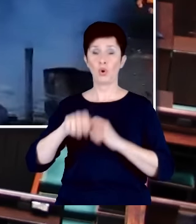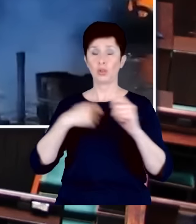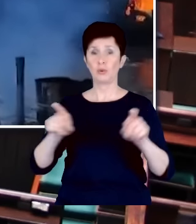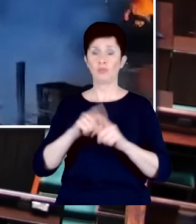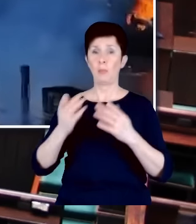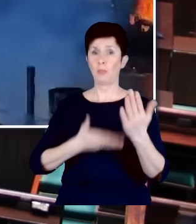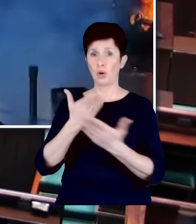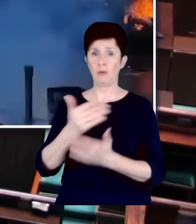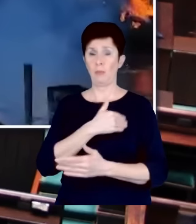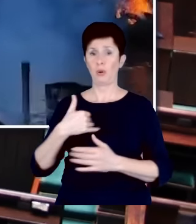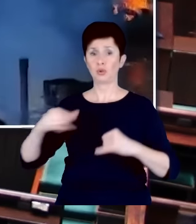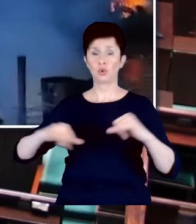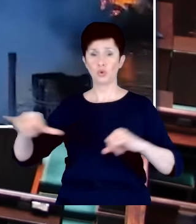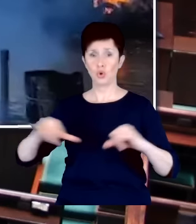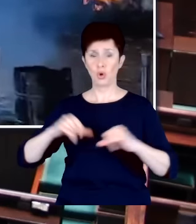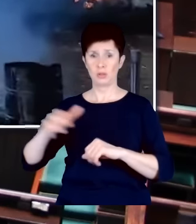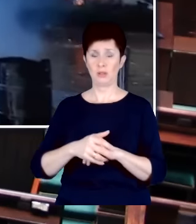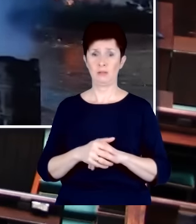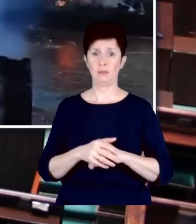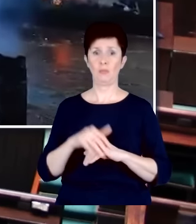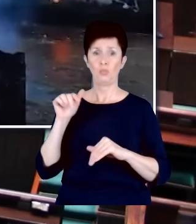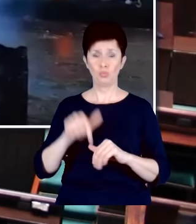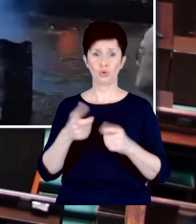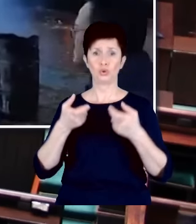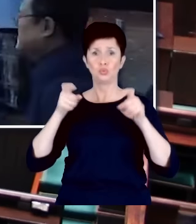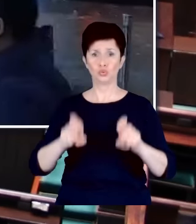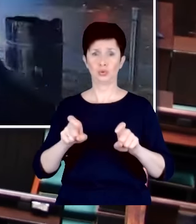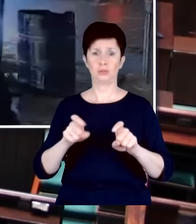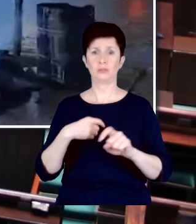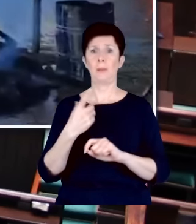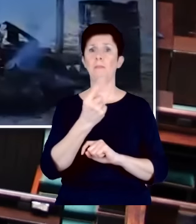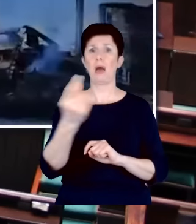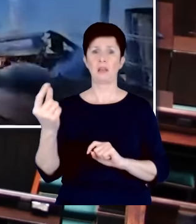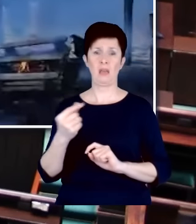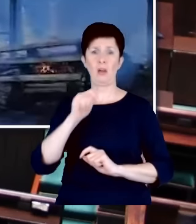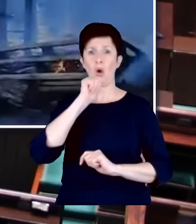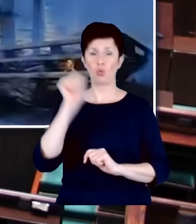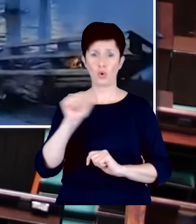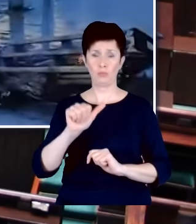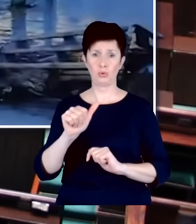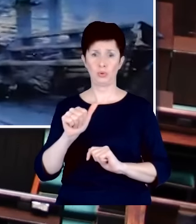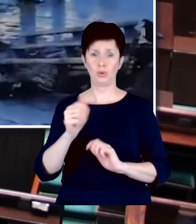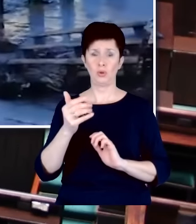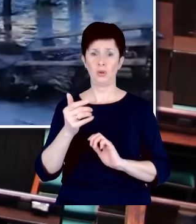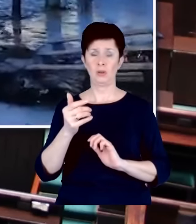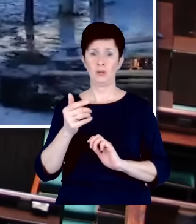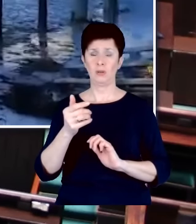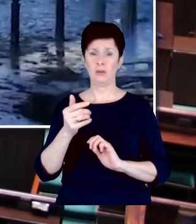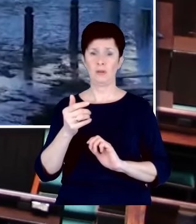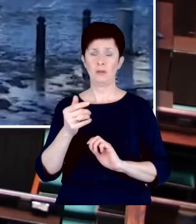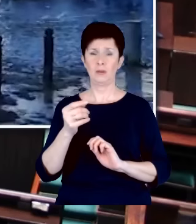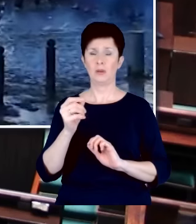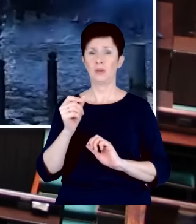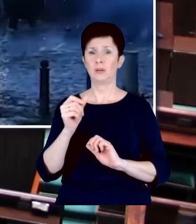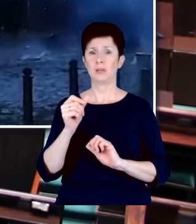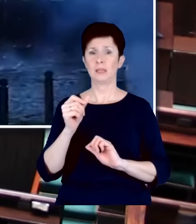rząd. Zablokujmy wreszcie, usiądźmy do stołu z partnerami europejskimi, którzy dawno polskiej delegacji, tak rozmownej